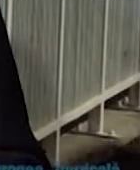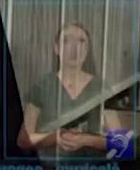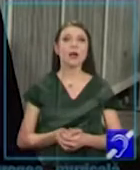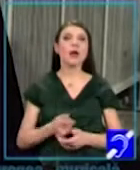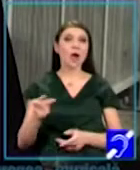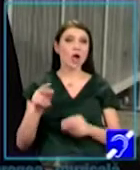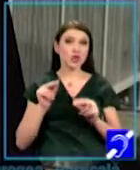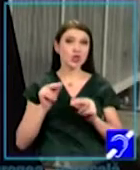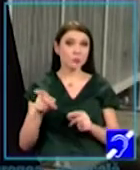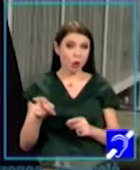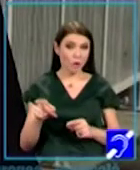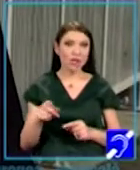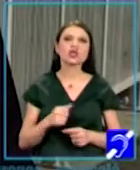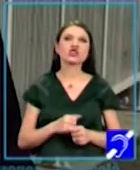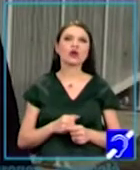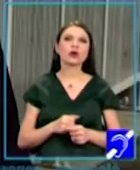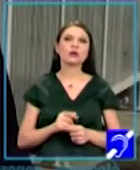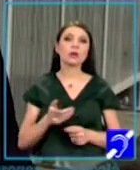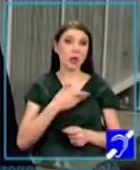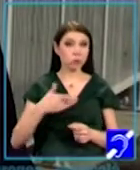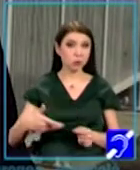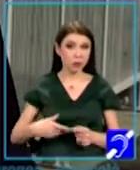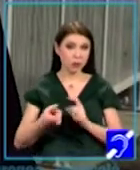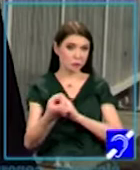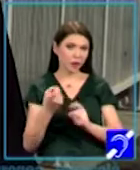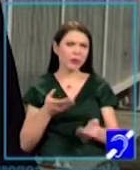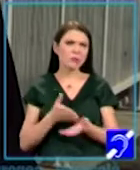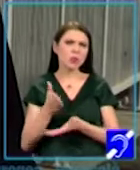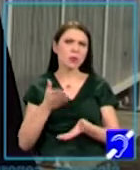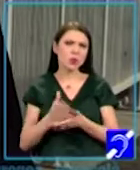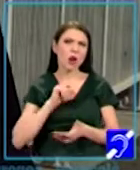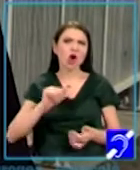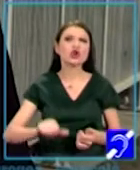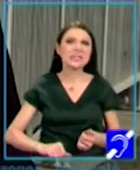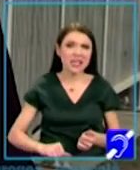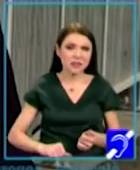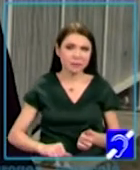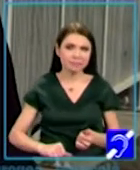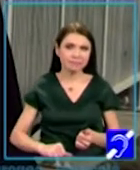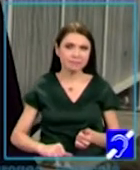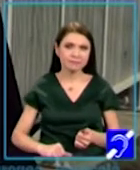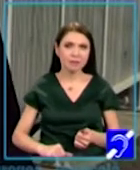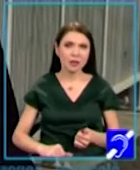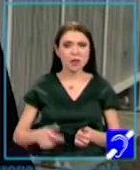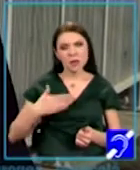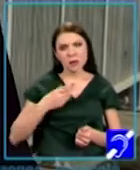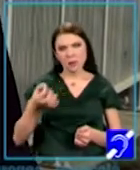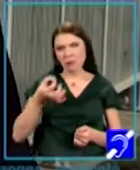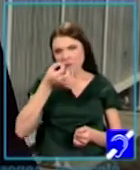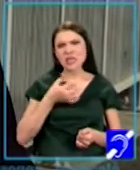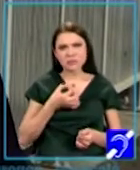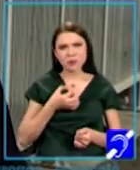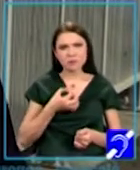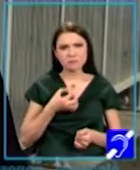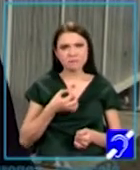Maestru Alexandrescu, Dragoș Alexandrescu de la București, venind tot timpul în Constanța, mă ia deoparte și îmi spune: măi